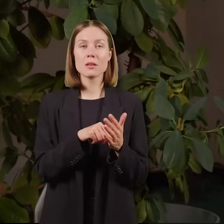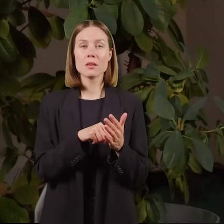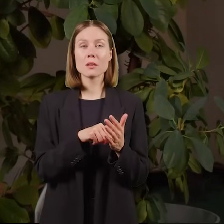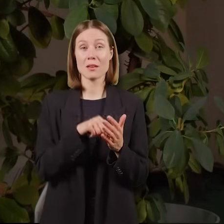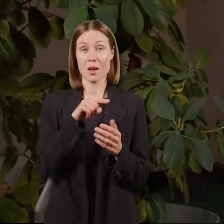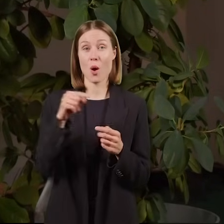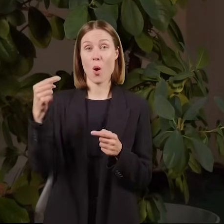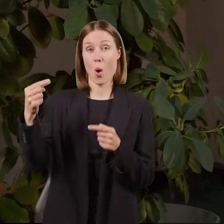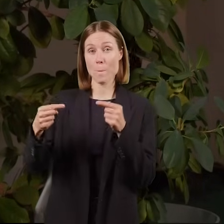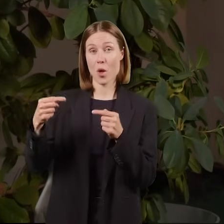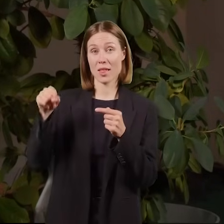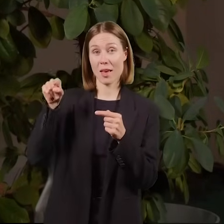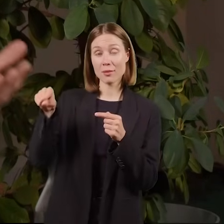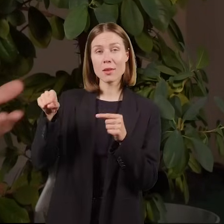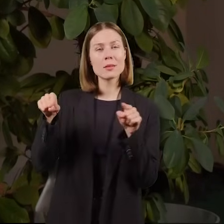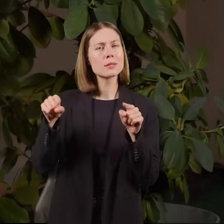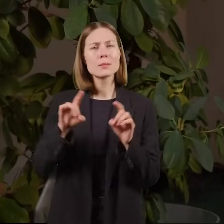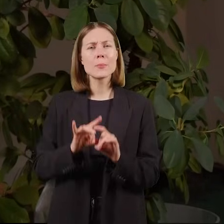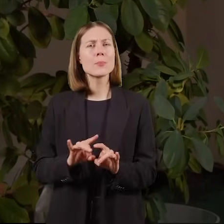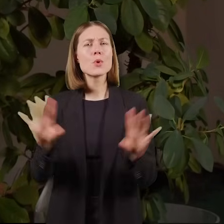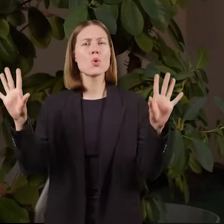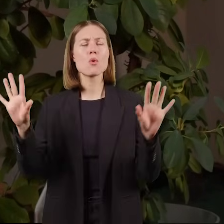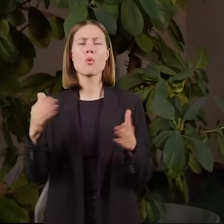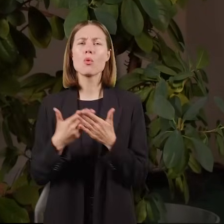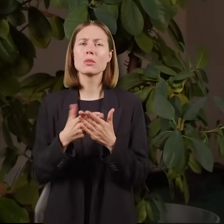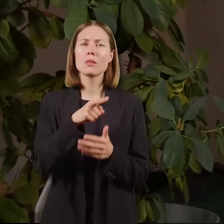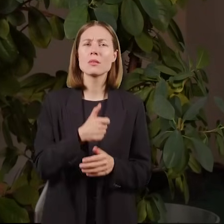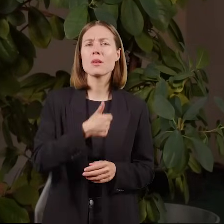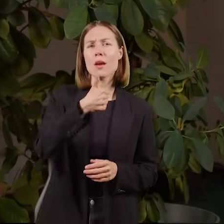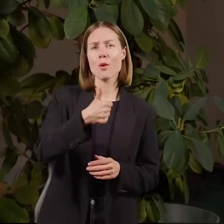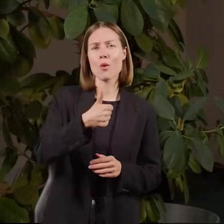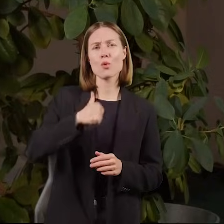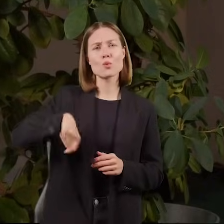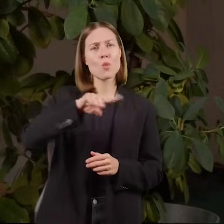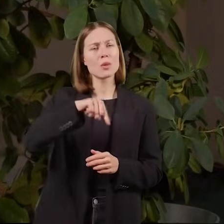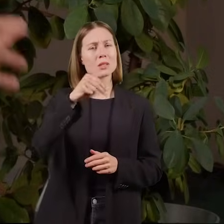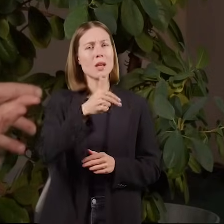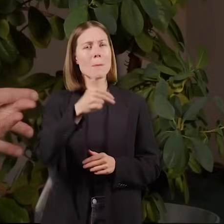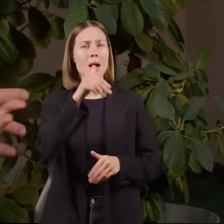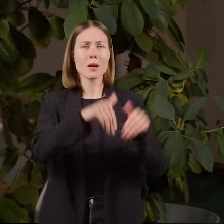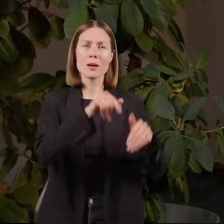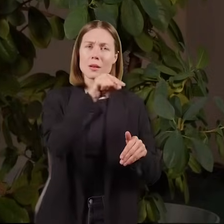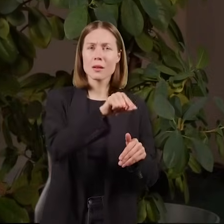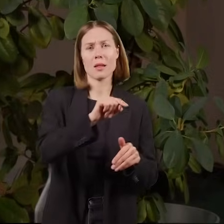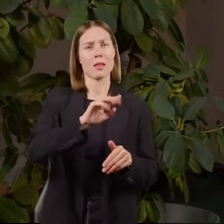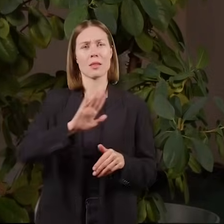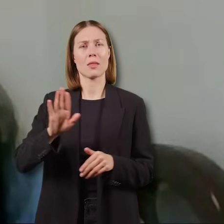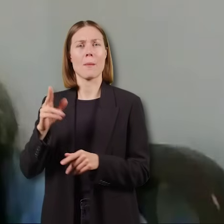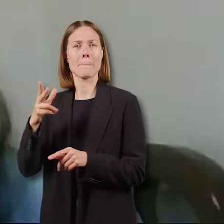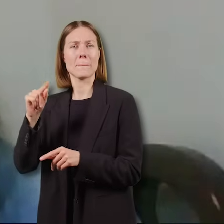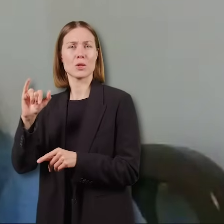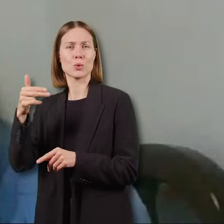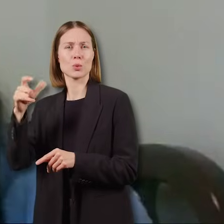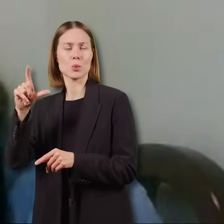savo oponento labiausiai ir kuo jūs geresnė, kodėl žmonės turėtų jūs pasirinkti sekmadienio, ne Joną Pinskų?